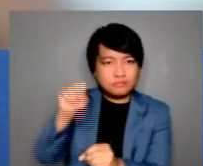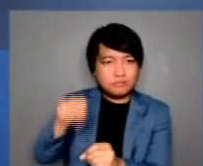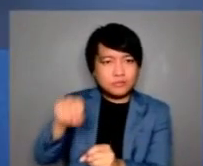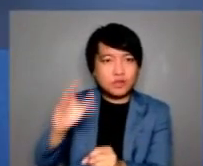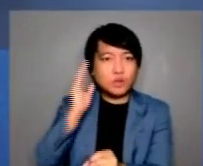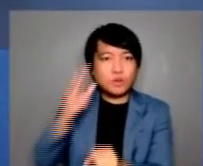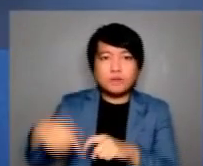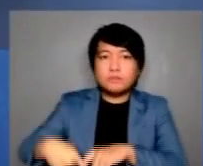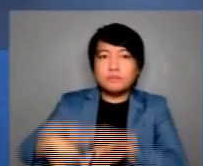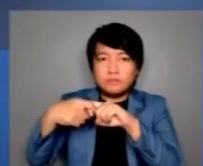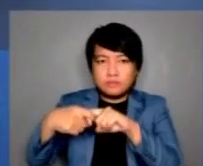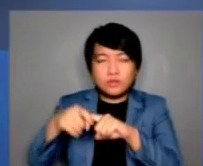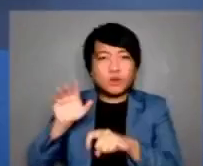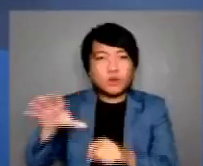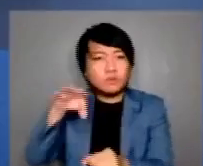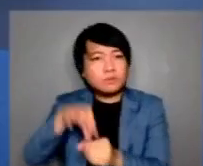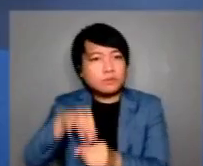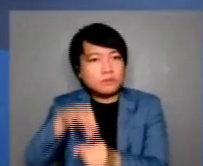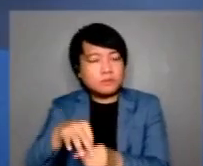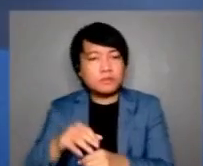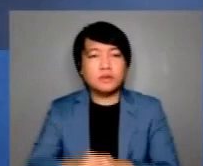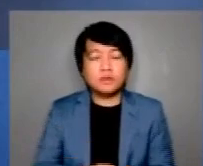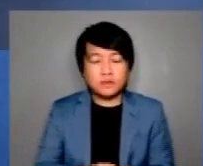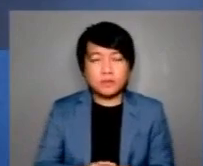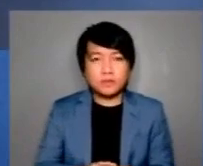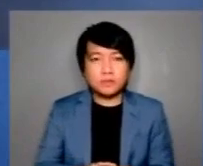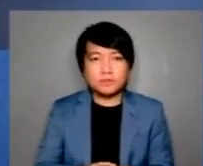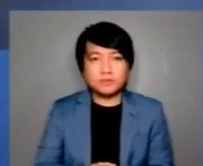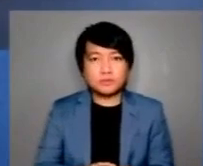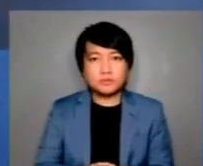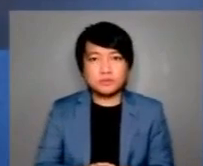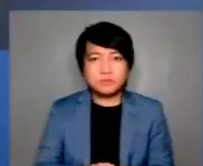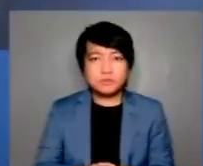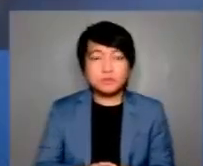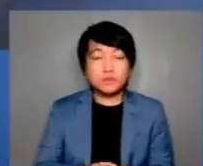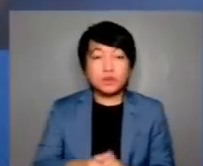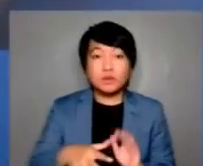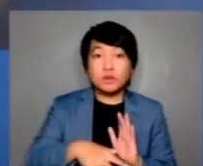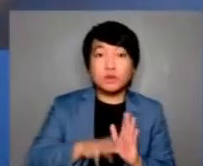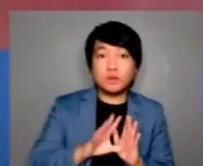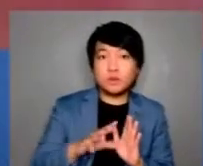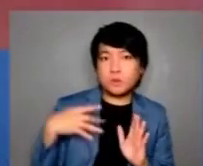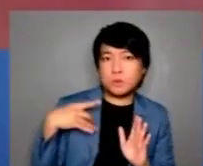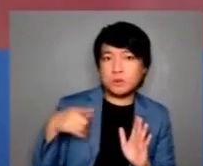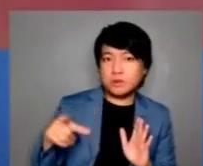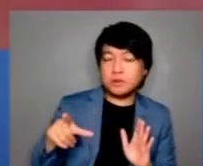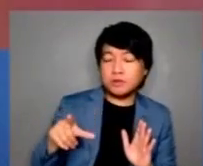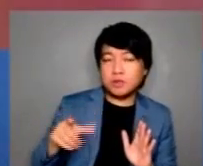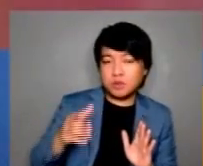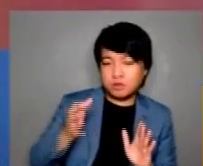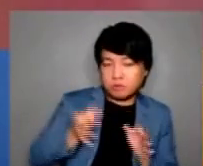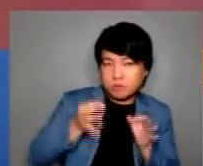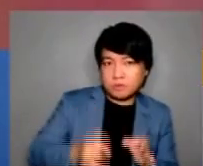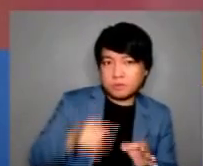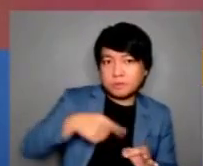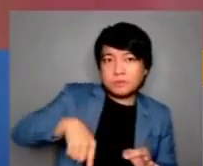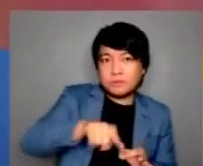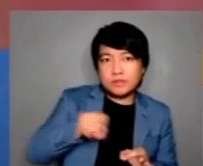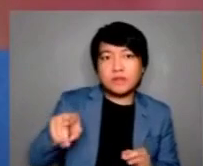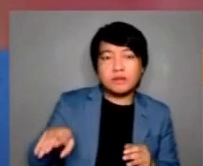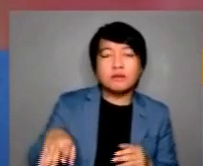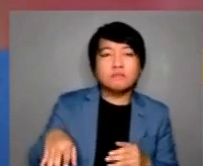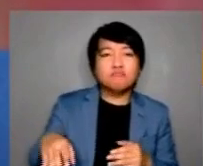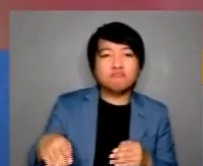proclamation and therefore hihintayin po ang order ng COMELEC na ma-lift ang proclamation o madesisyunan yung kasong